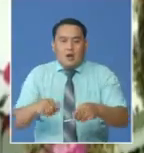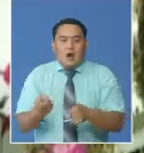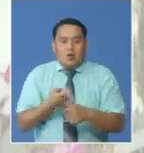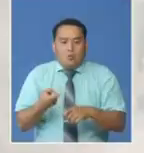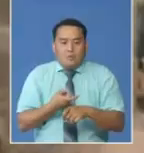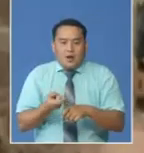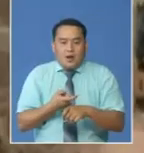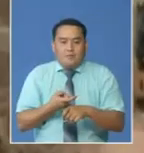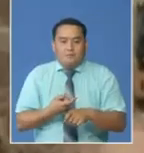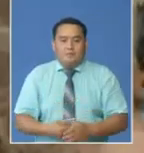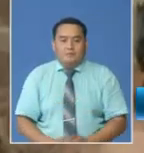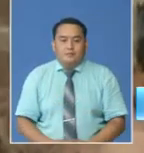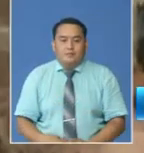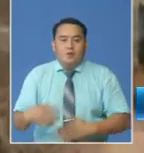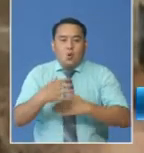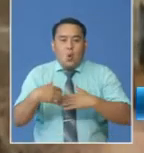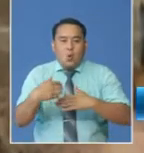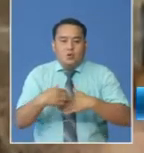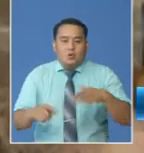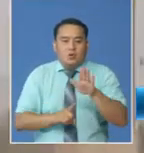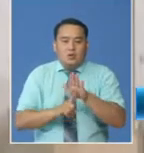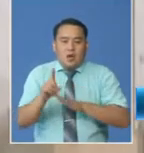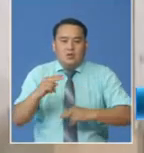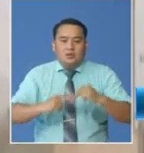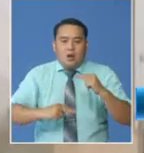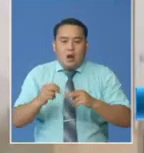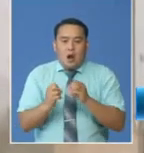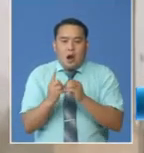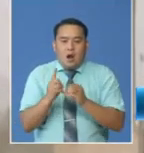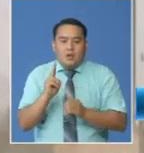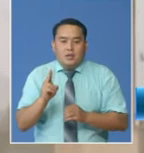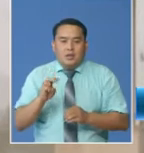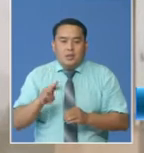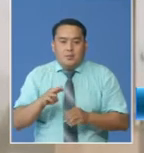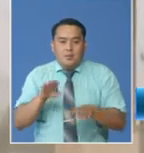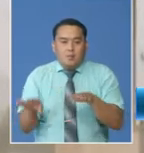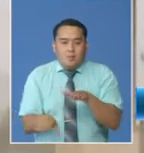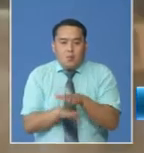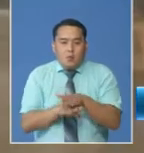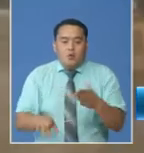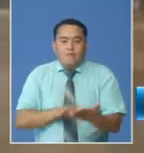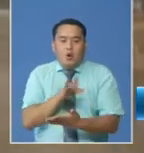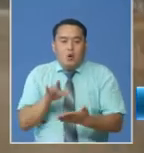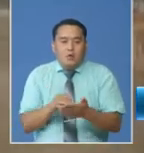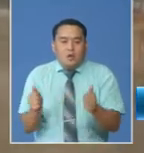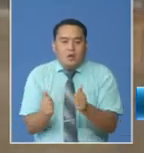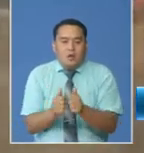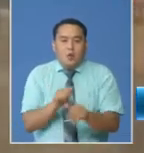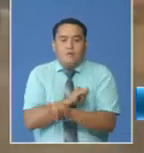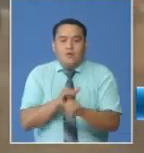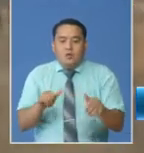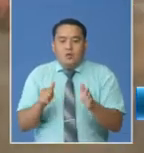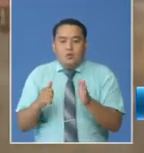картофеля. В Кокшетау начато строительство 11 километров подъездной дороги к городу. Она будет расширена